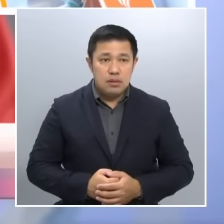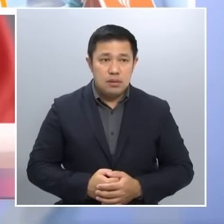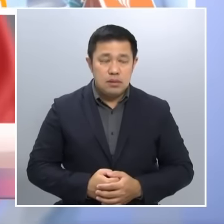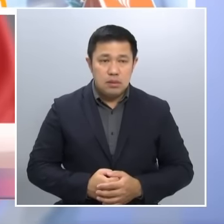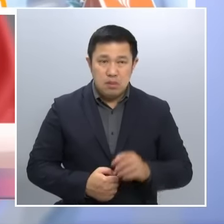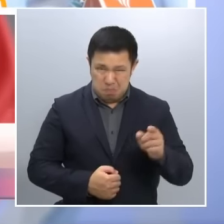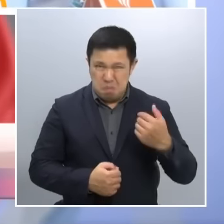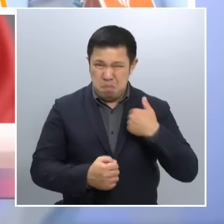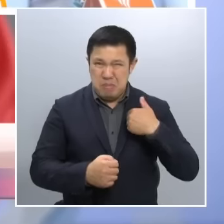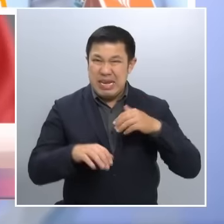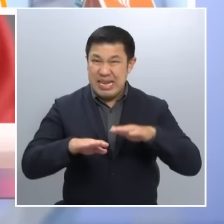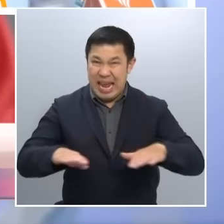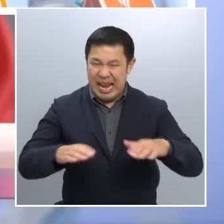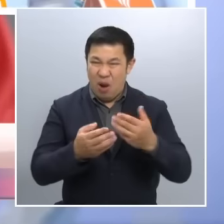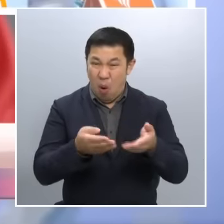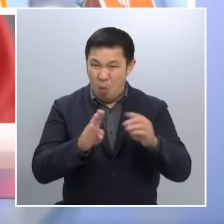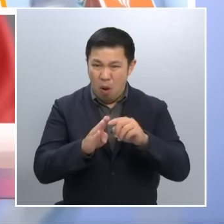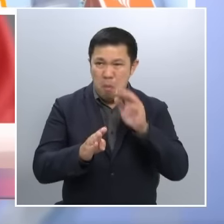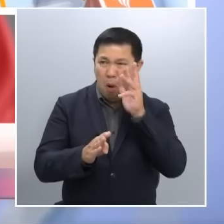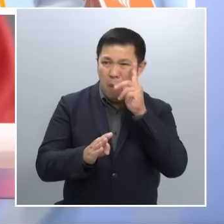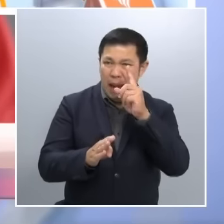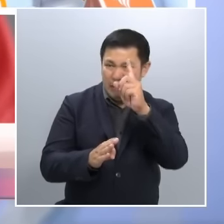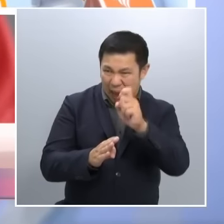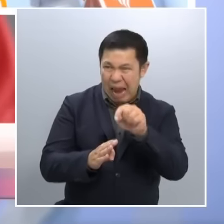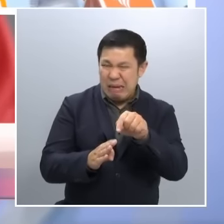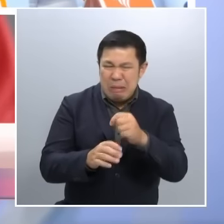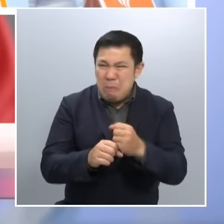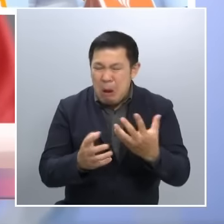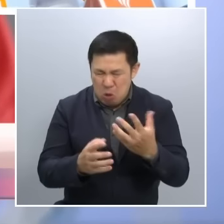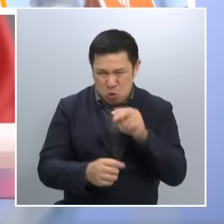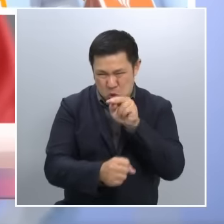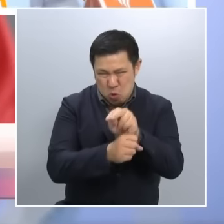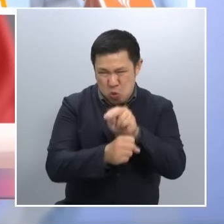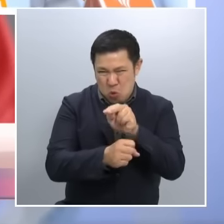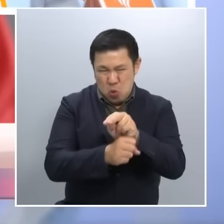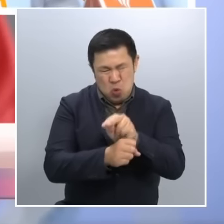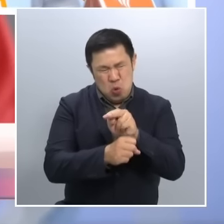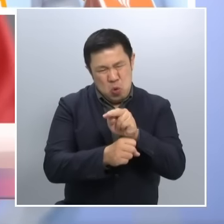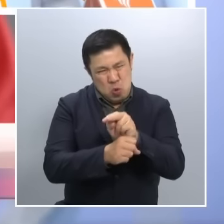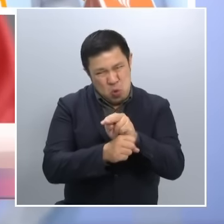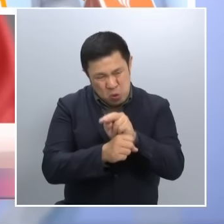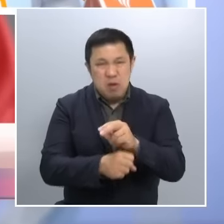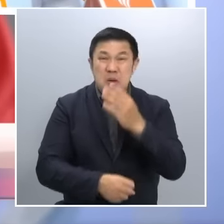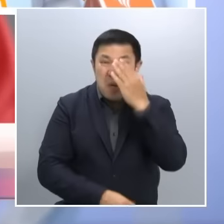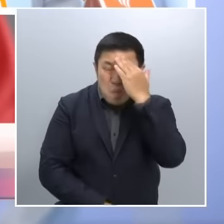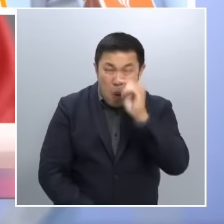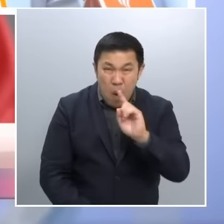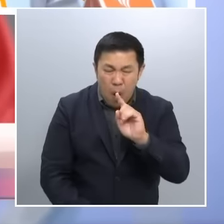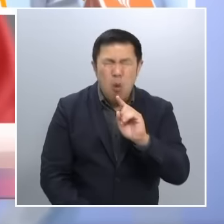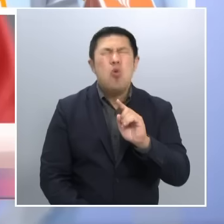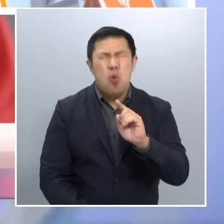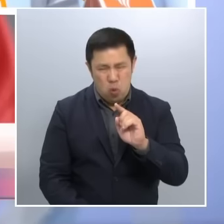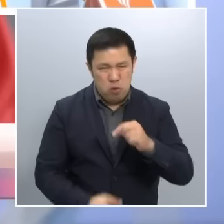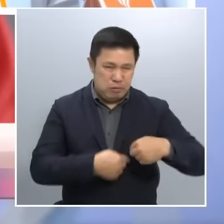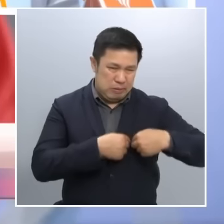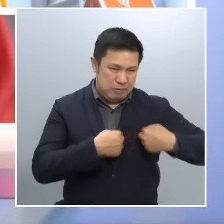ลยมี3คนนี้ต้องดูเป็นพิเศษแล้วเฉพาะกลุ่ม ต้องดูเป็นพิเศษครับดูพิเศษในแง่ของทางด้านจิตใจเราจะต้อง